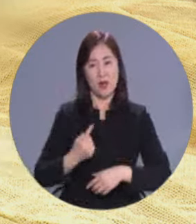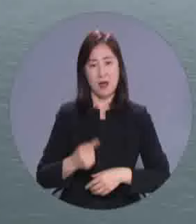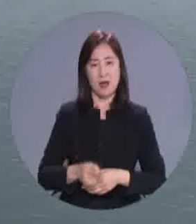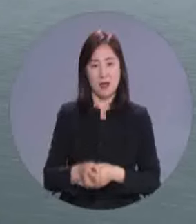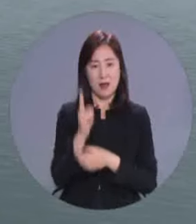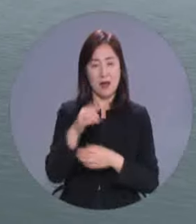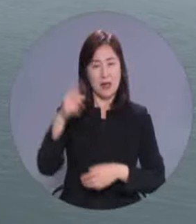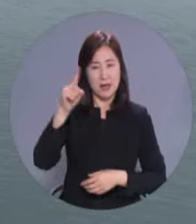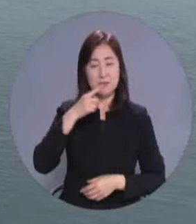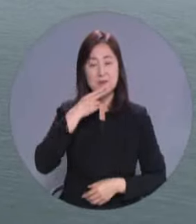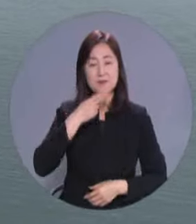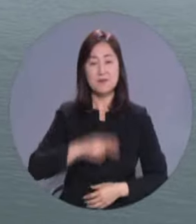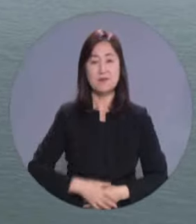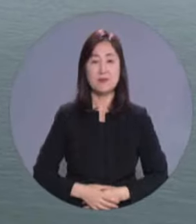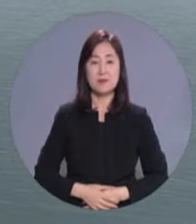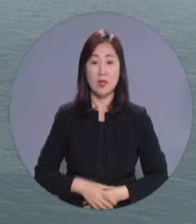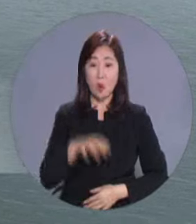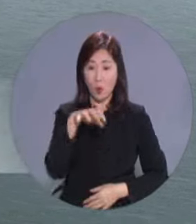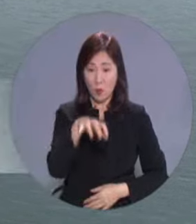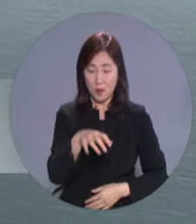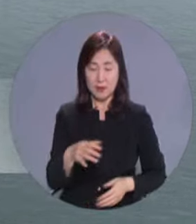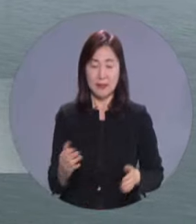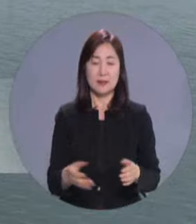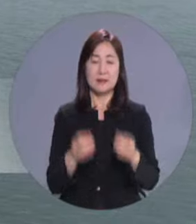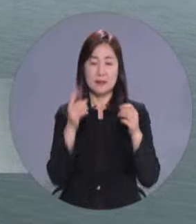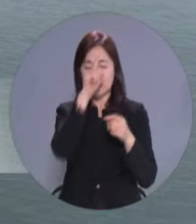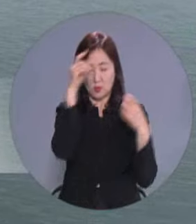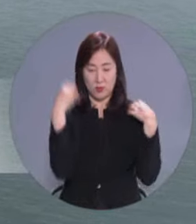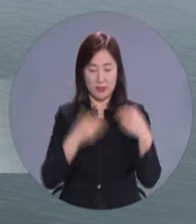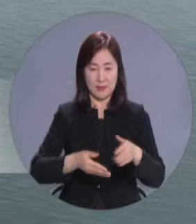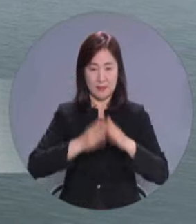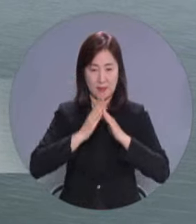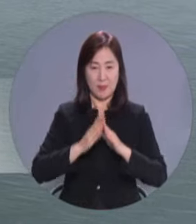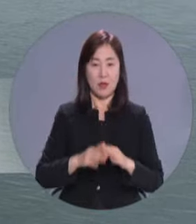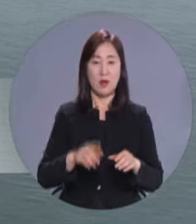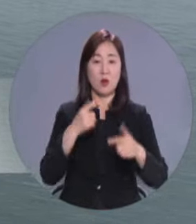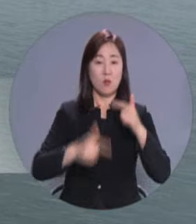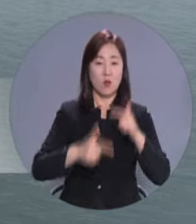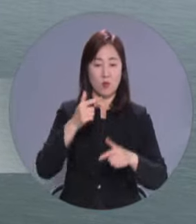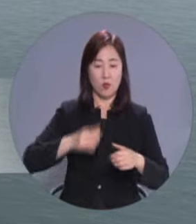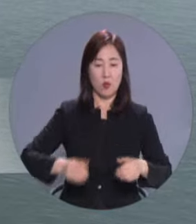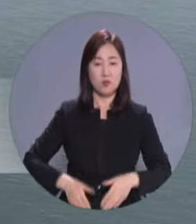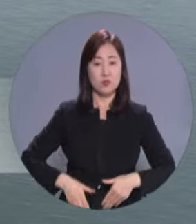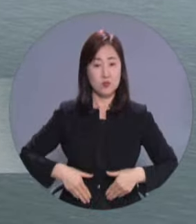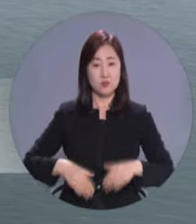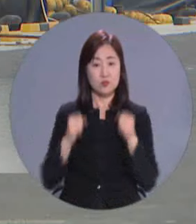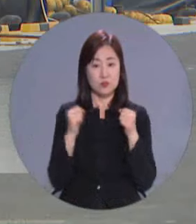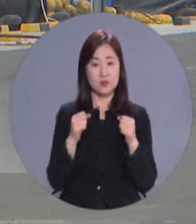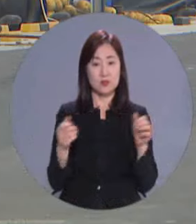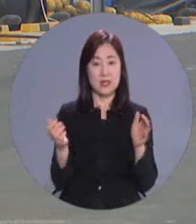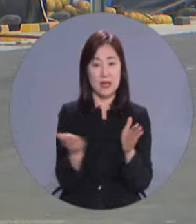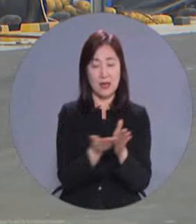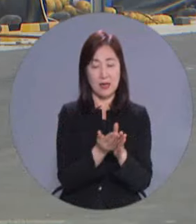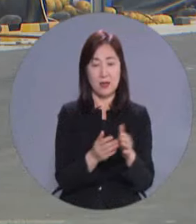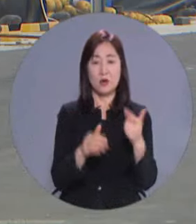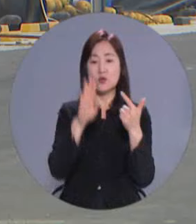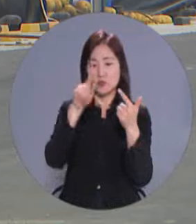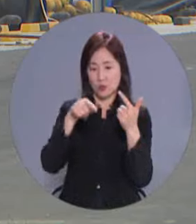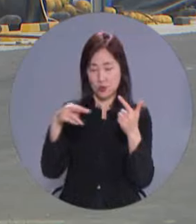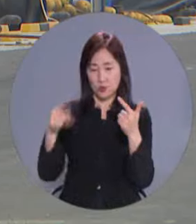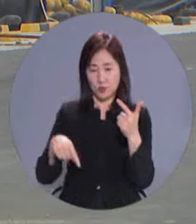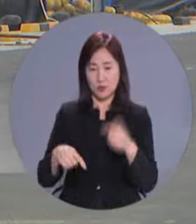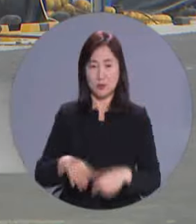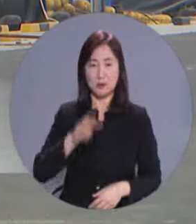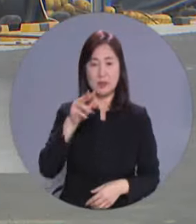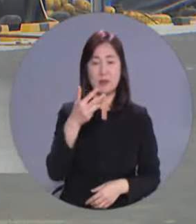재미 이곳은 해양수산부에서 신설한 목포 북항 제 6부두 어선 물량장 380억 원이